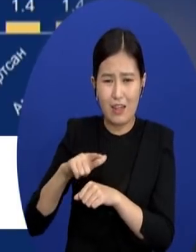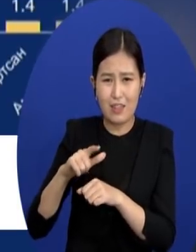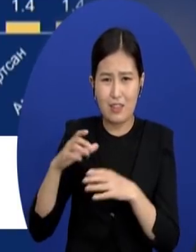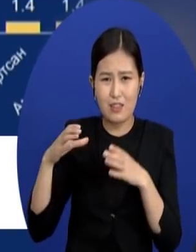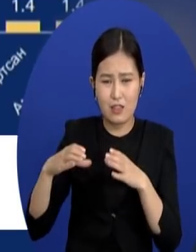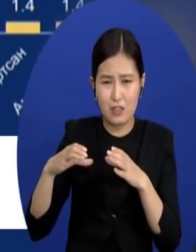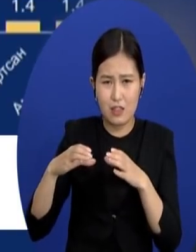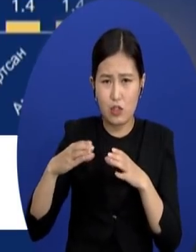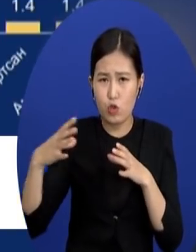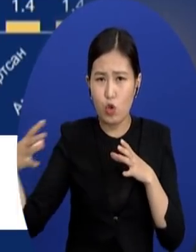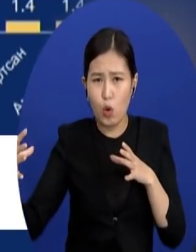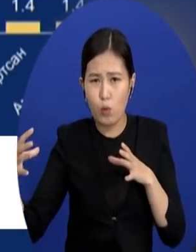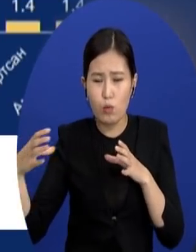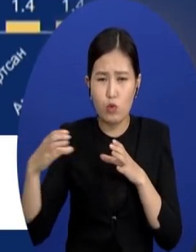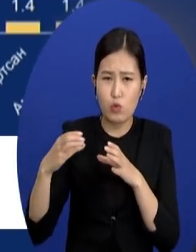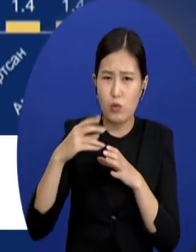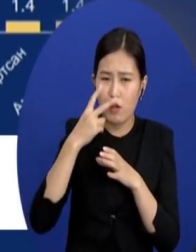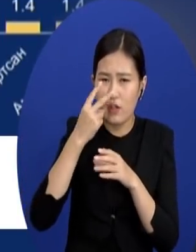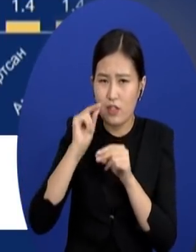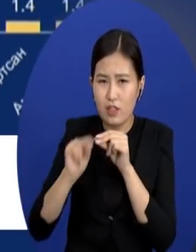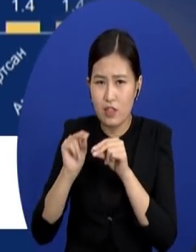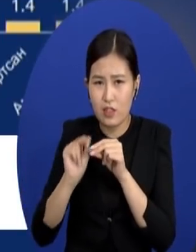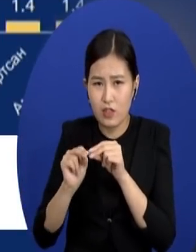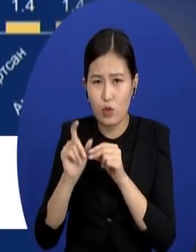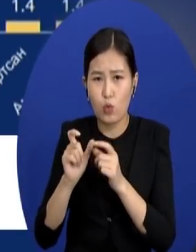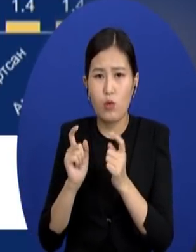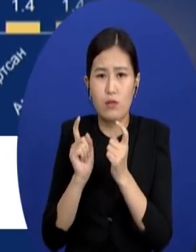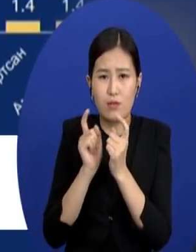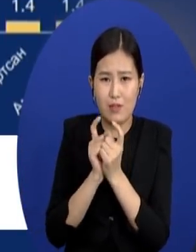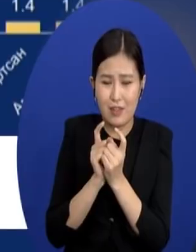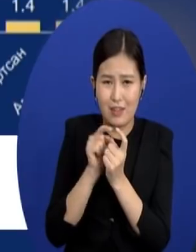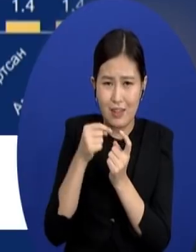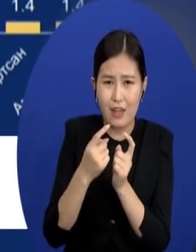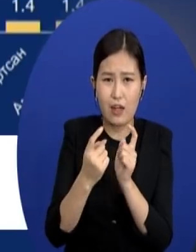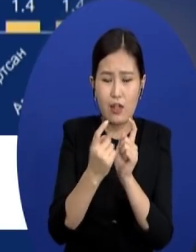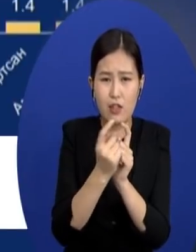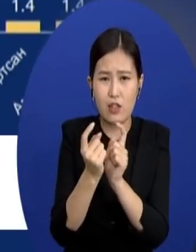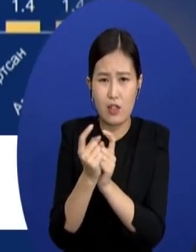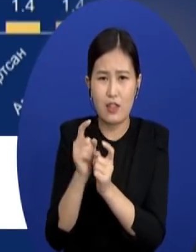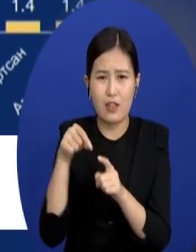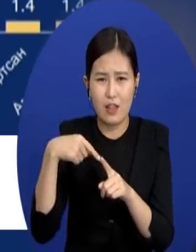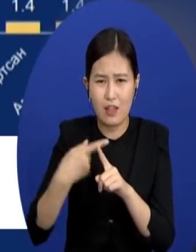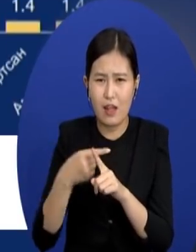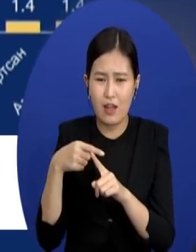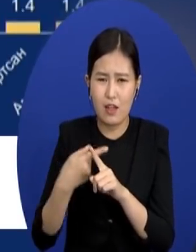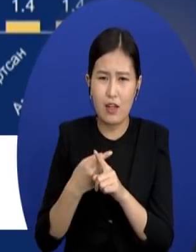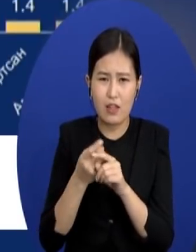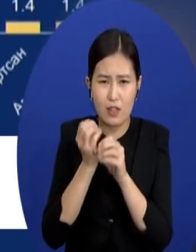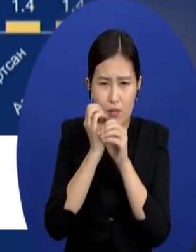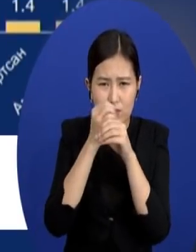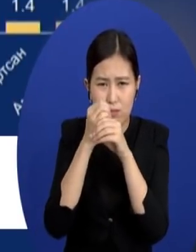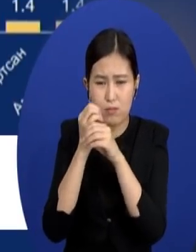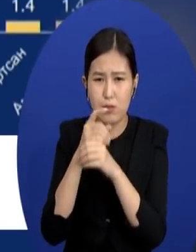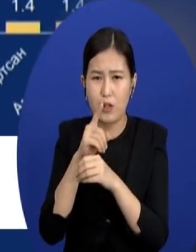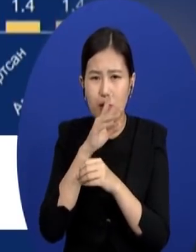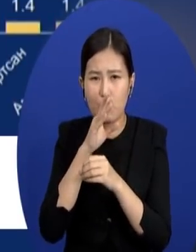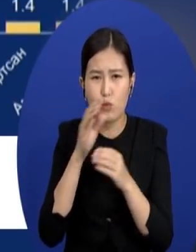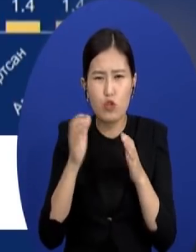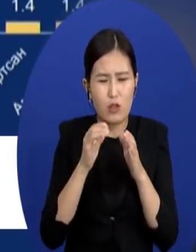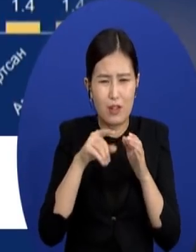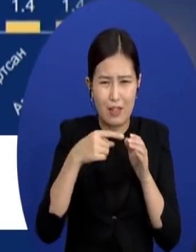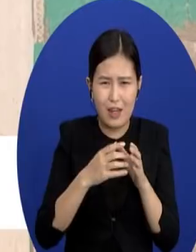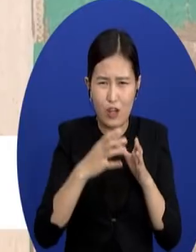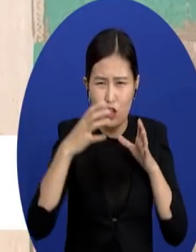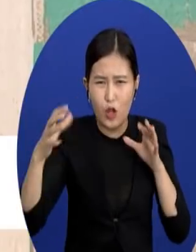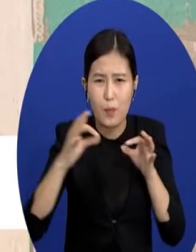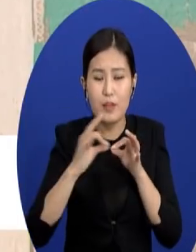тогтоох, за халдварын одоо ойрын хавтал болон дахин давтан авах шинжилгээнүүдийг бол өргөн хүрээтэй зохион байгуулж